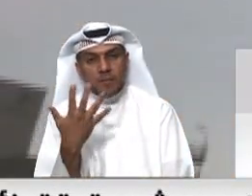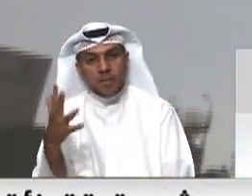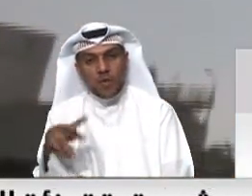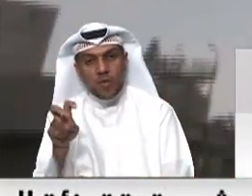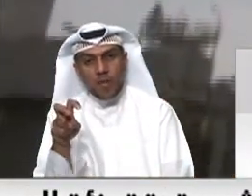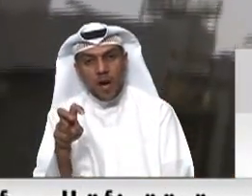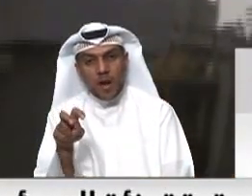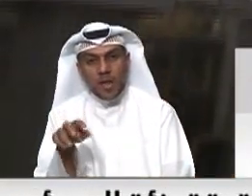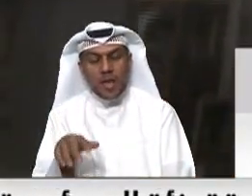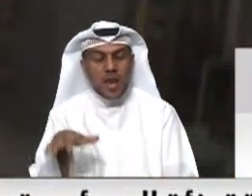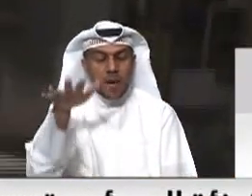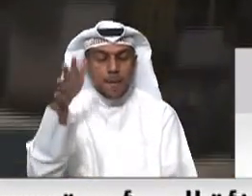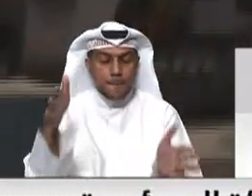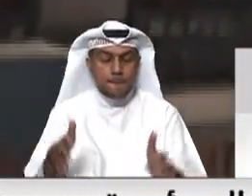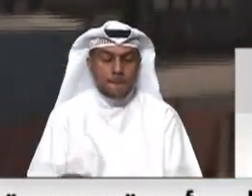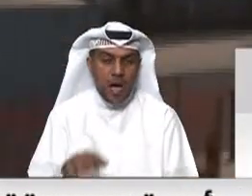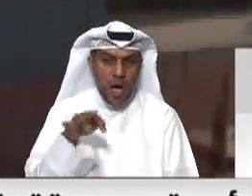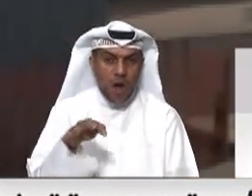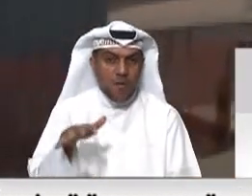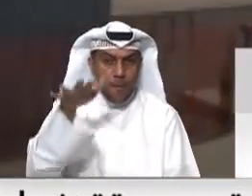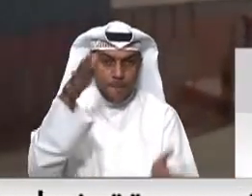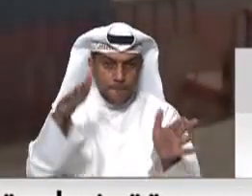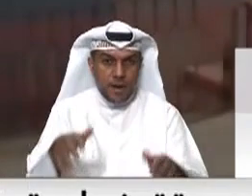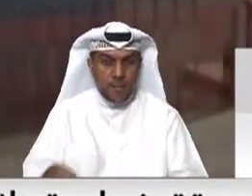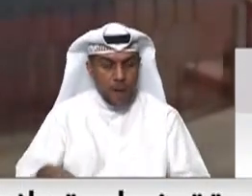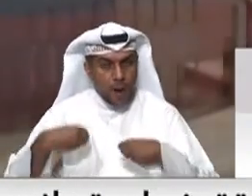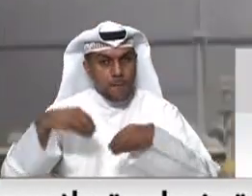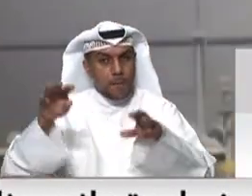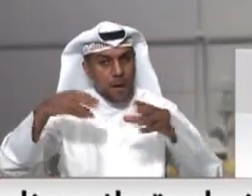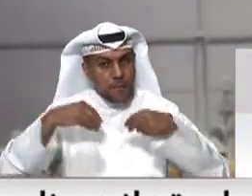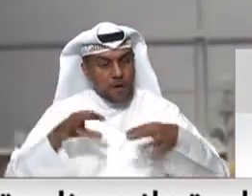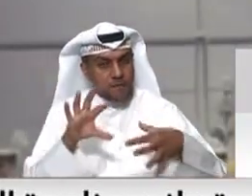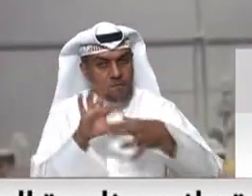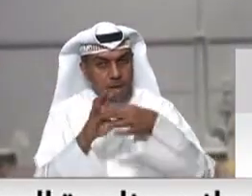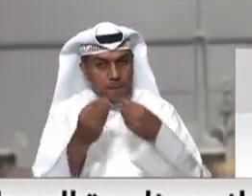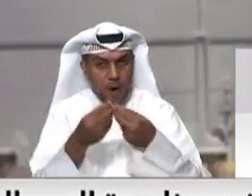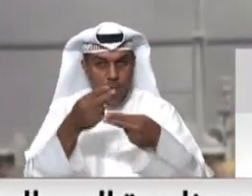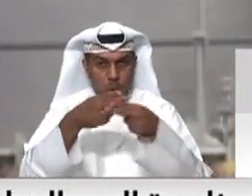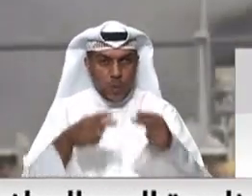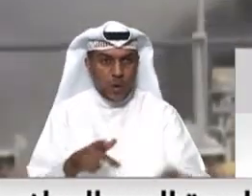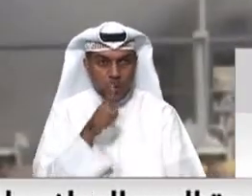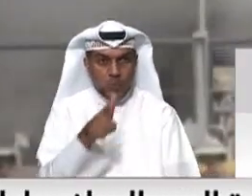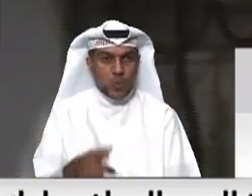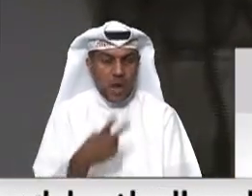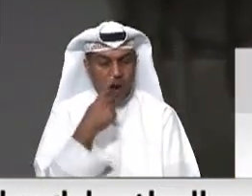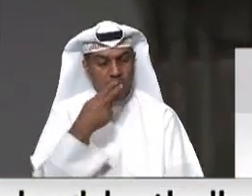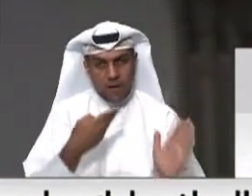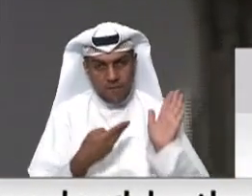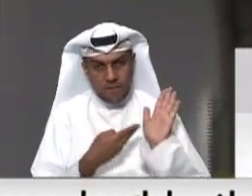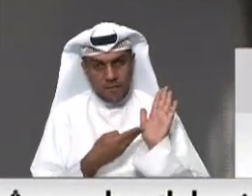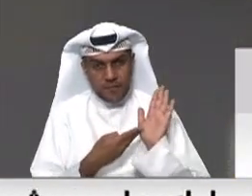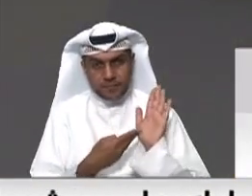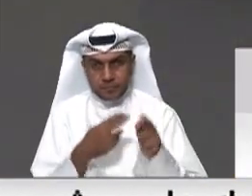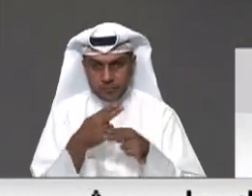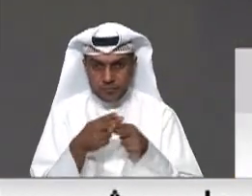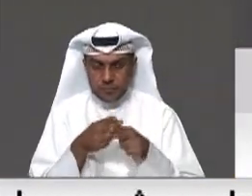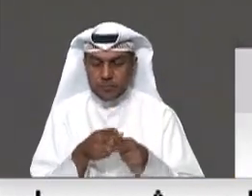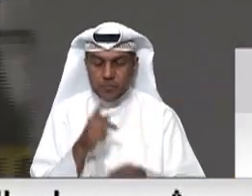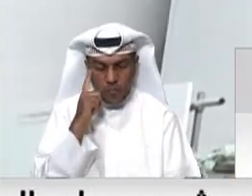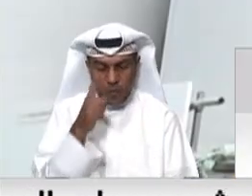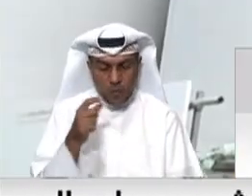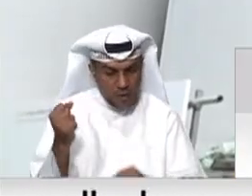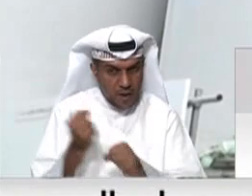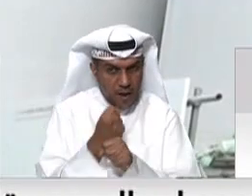7,558,000 برميل. وقالت وكالة الموارد الطبيعية والطاقة اليابانية في تقرير أولي أن دولة الكويت